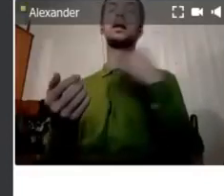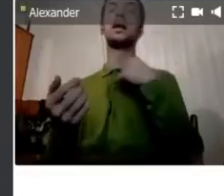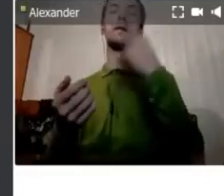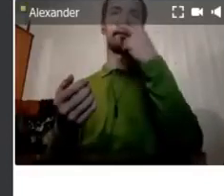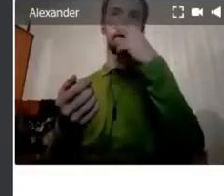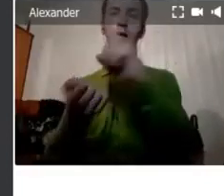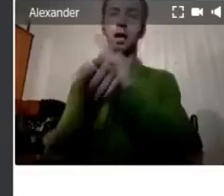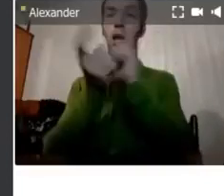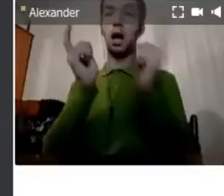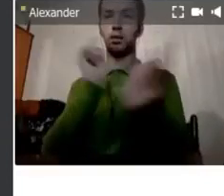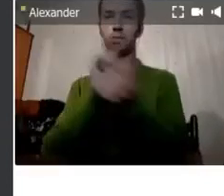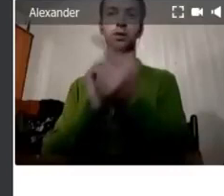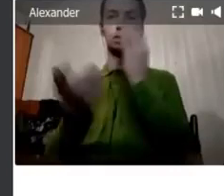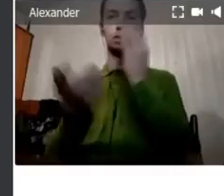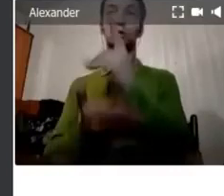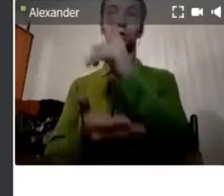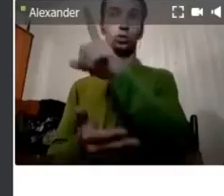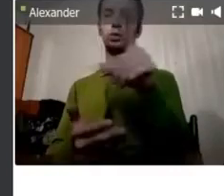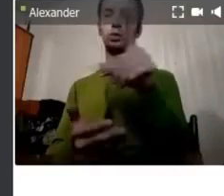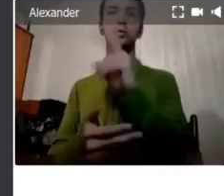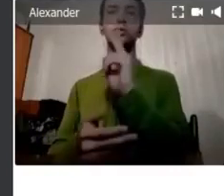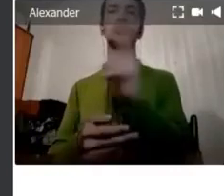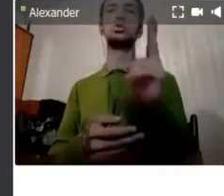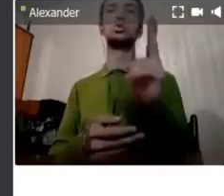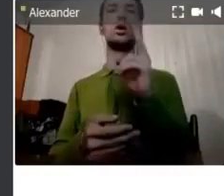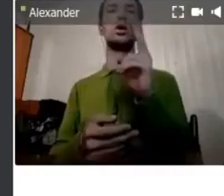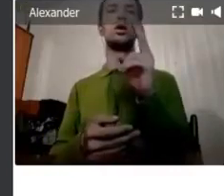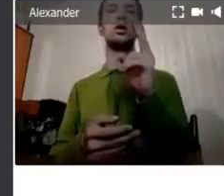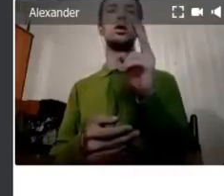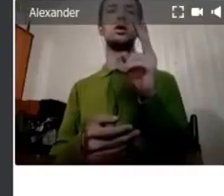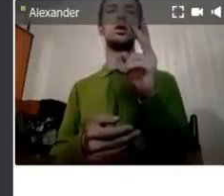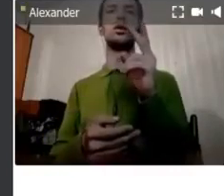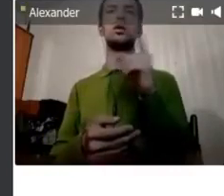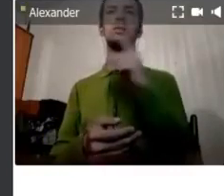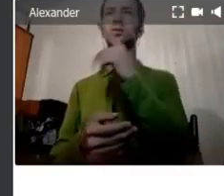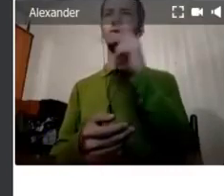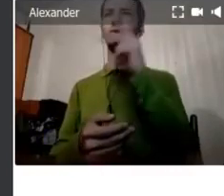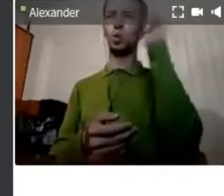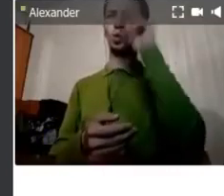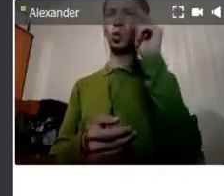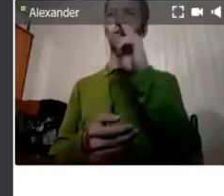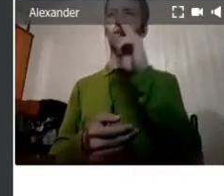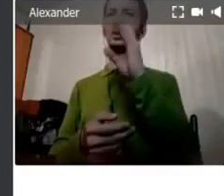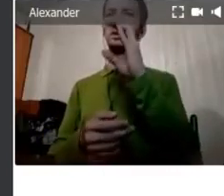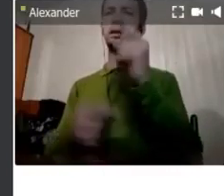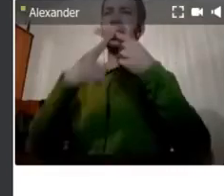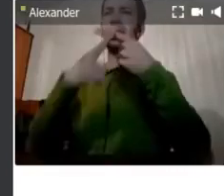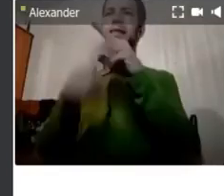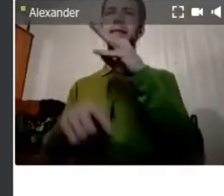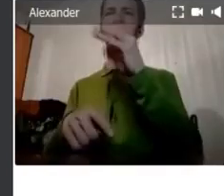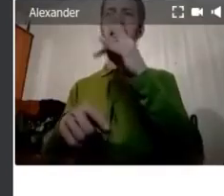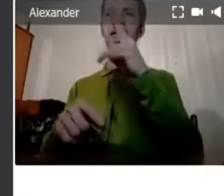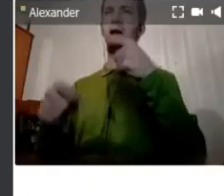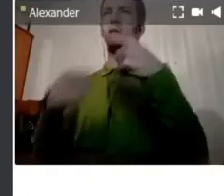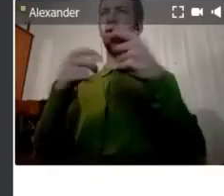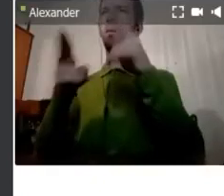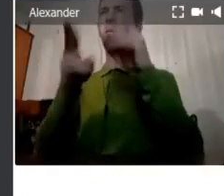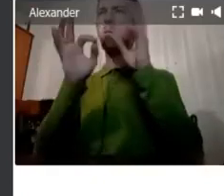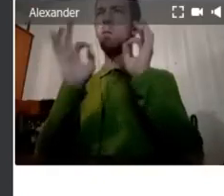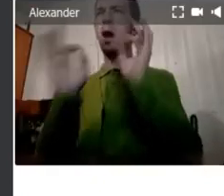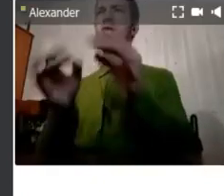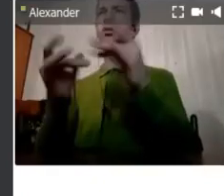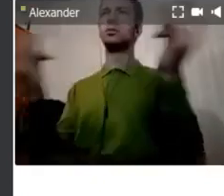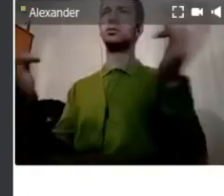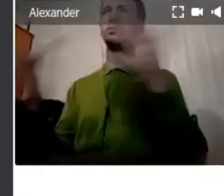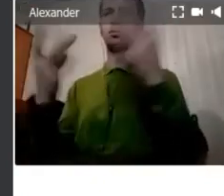Все. То есть мы практики. Если вы что-то посмотрели, как это работает,